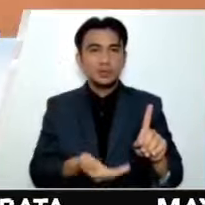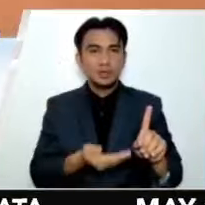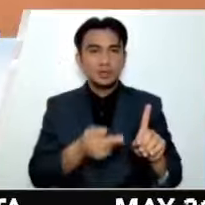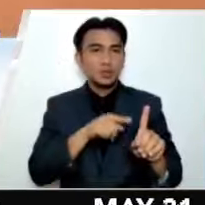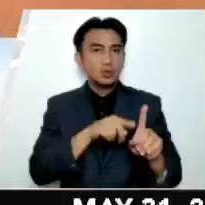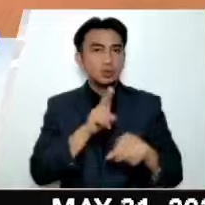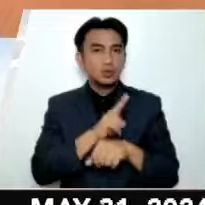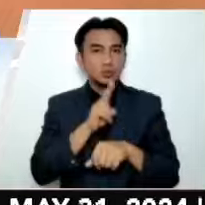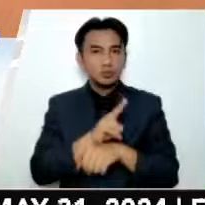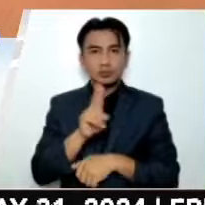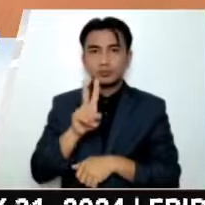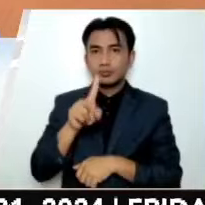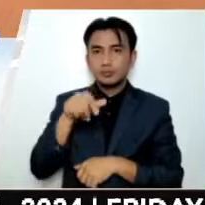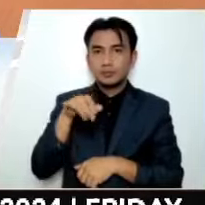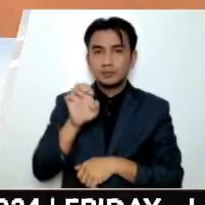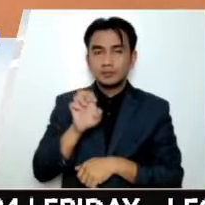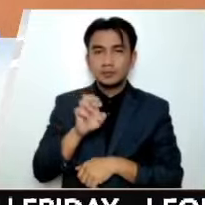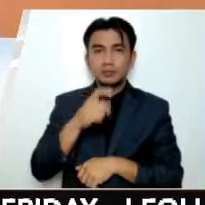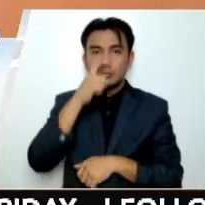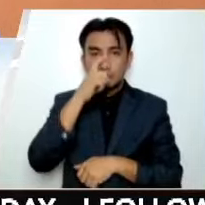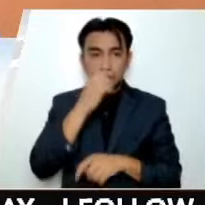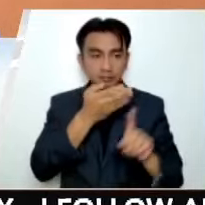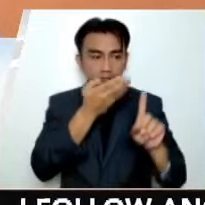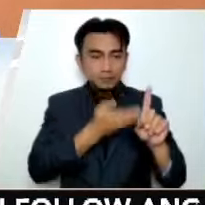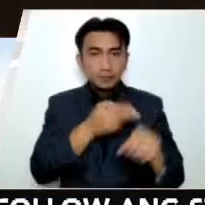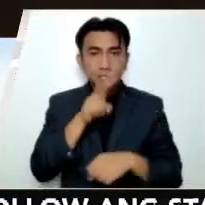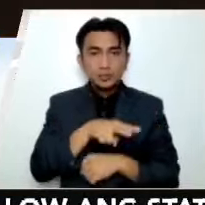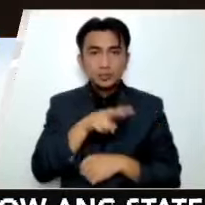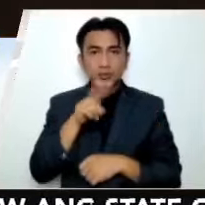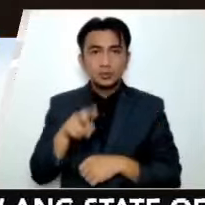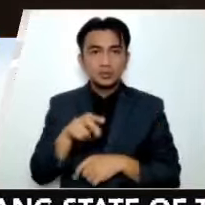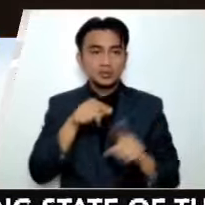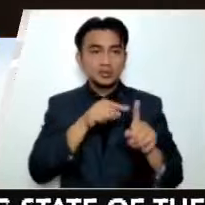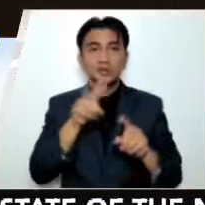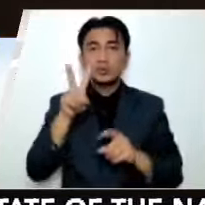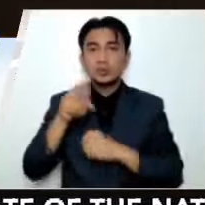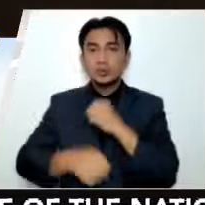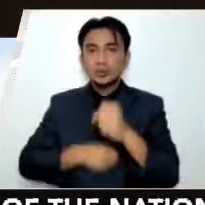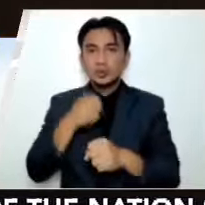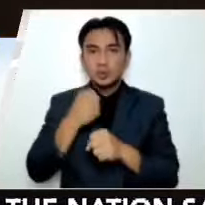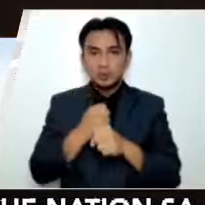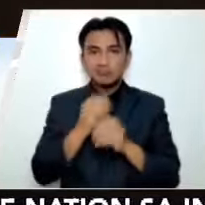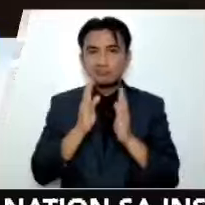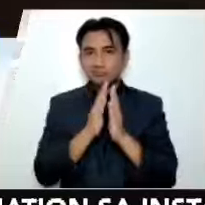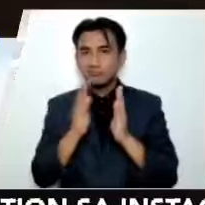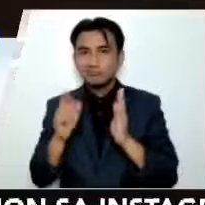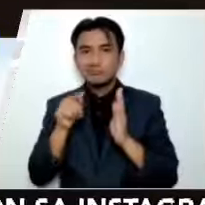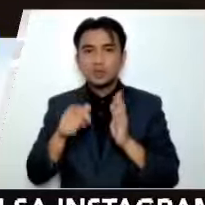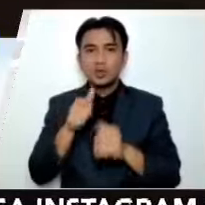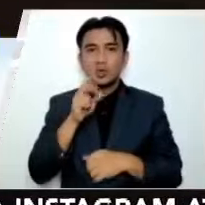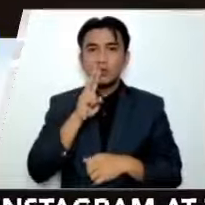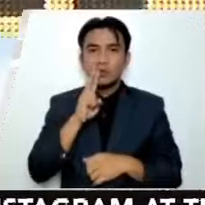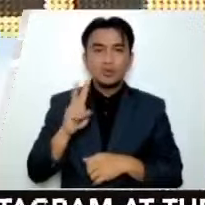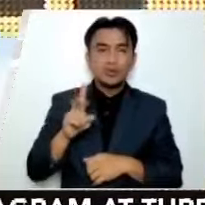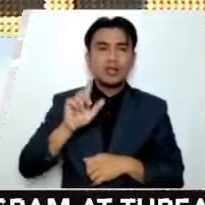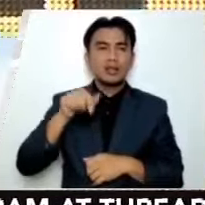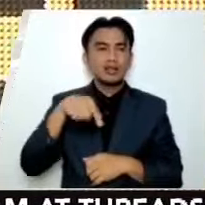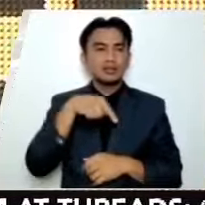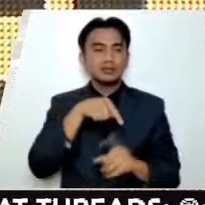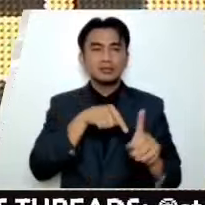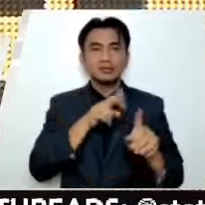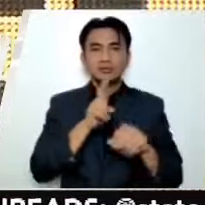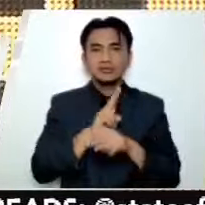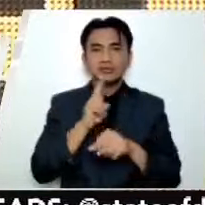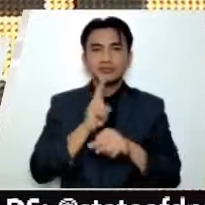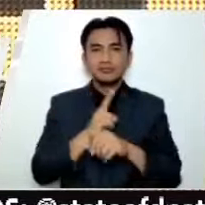pagve-vape. Isang 22 years old na dalawang taon ang nagve-vape bago atakihin nung isang taon. Wala siyang risk factors